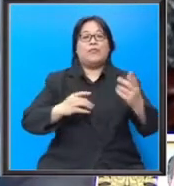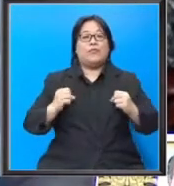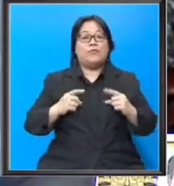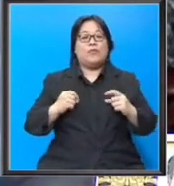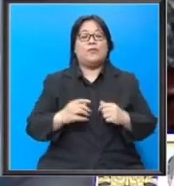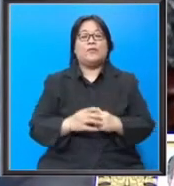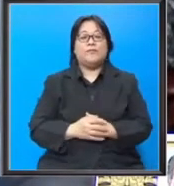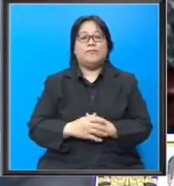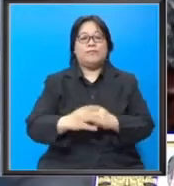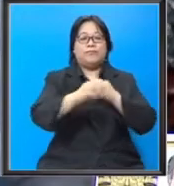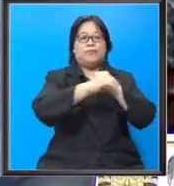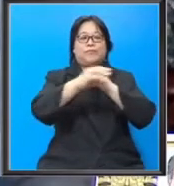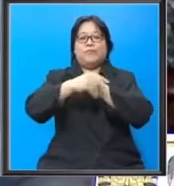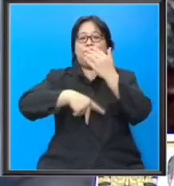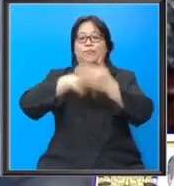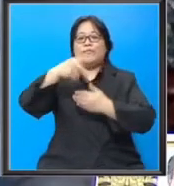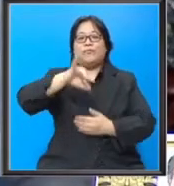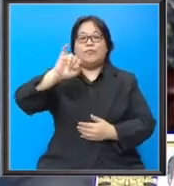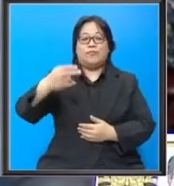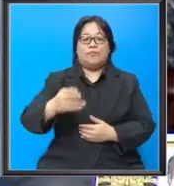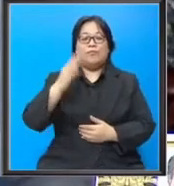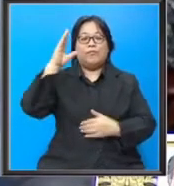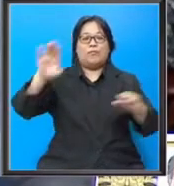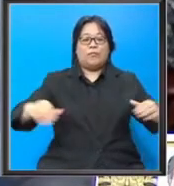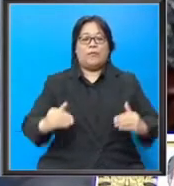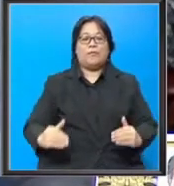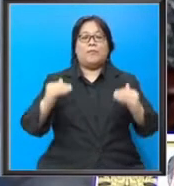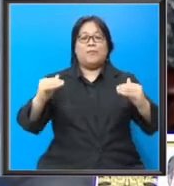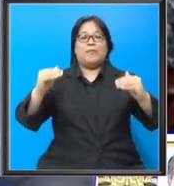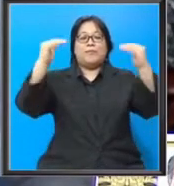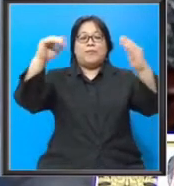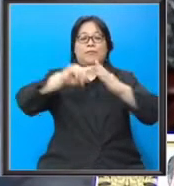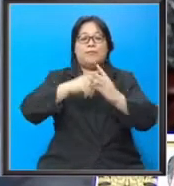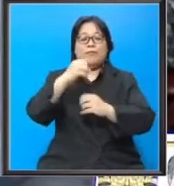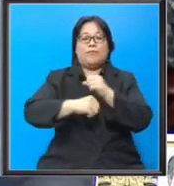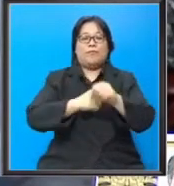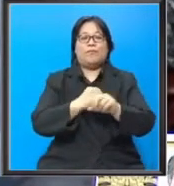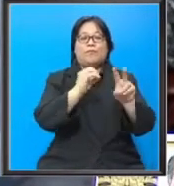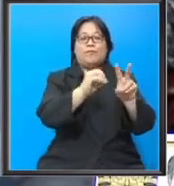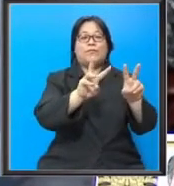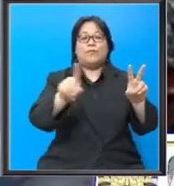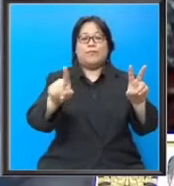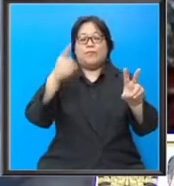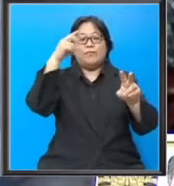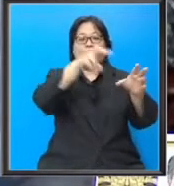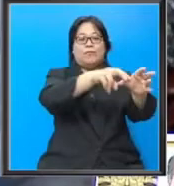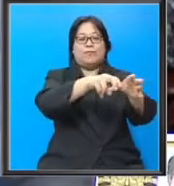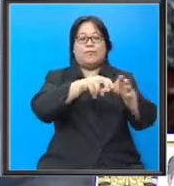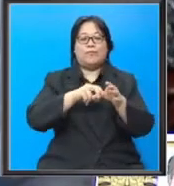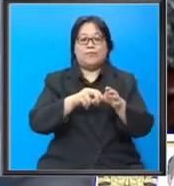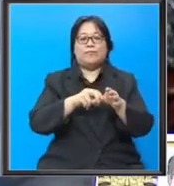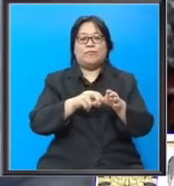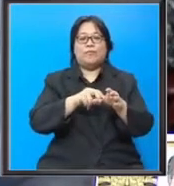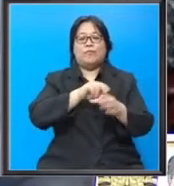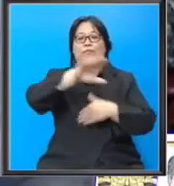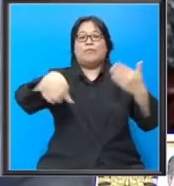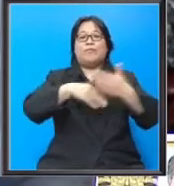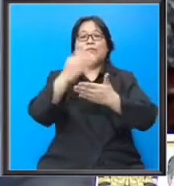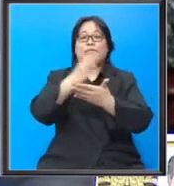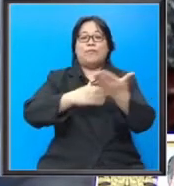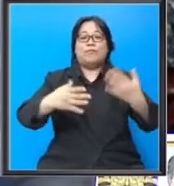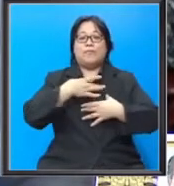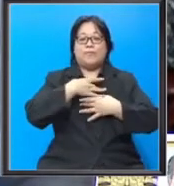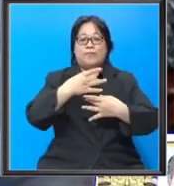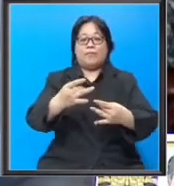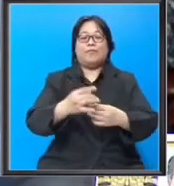swasta promosi program jago akan diadakan Sabo peringkat mulai tahun 2001 bagi menarik perhatian semua pihak